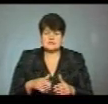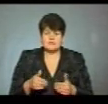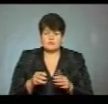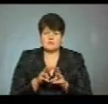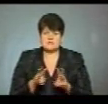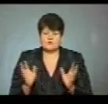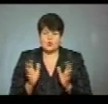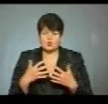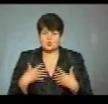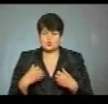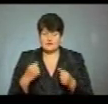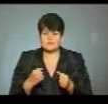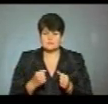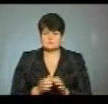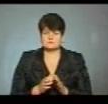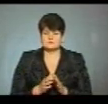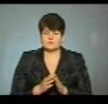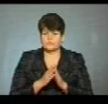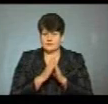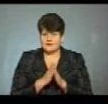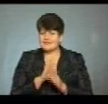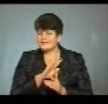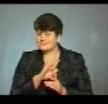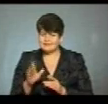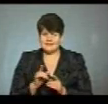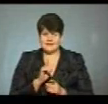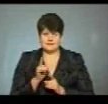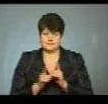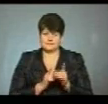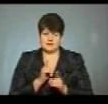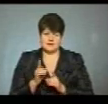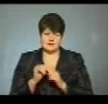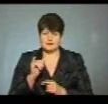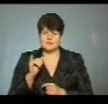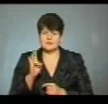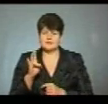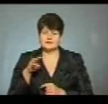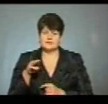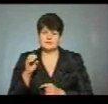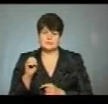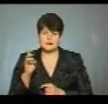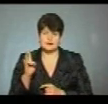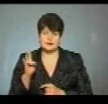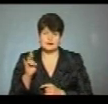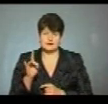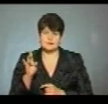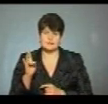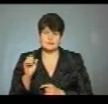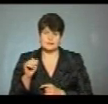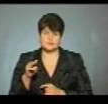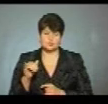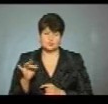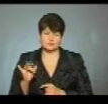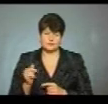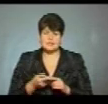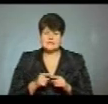Міністерства охорони здоров'я з вимогою не реформувати інтернатуру. З подробицями Світлана Лазорик. Це